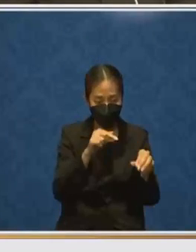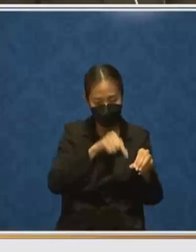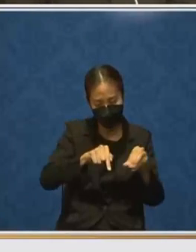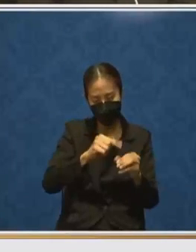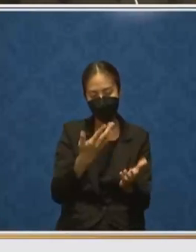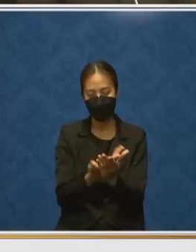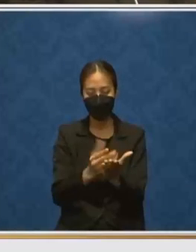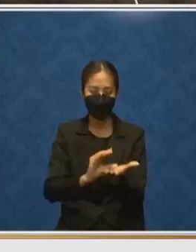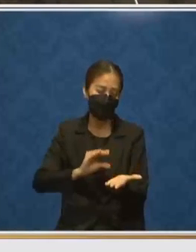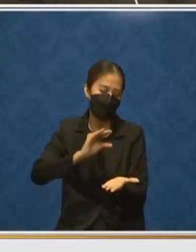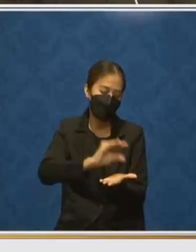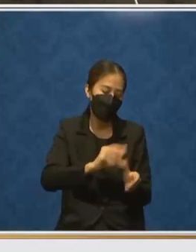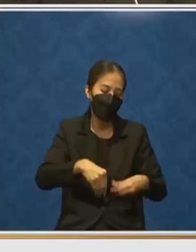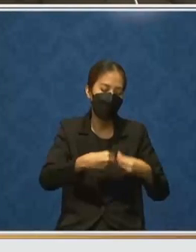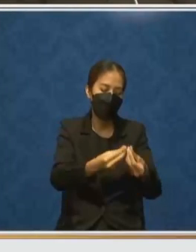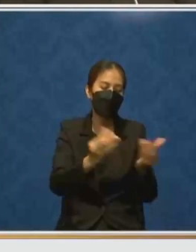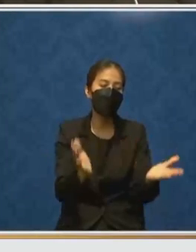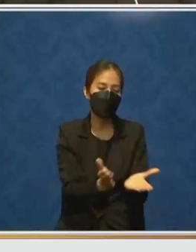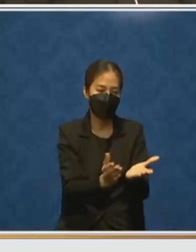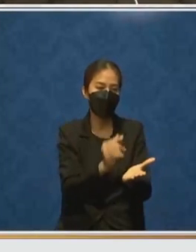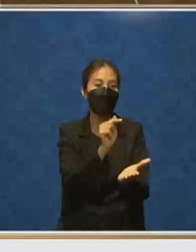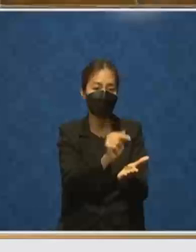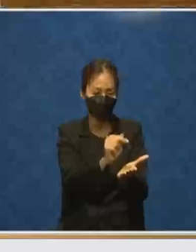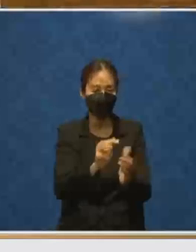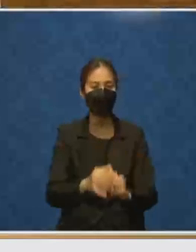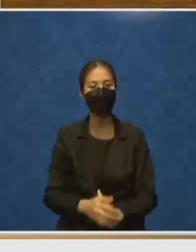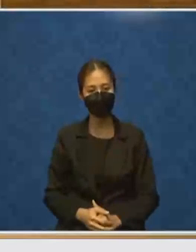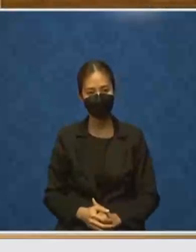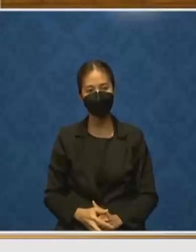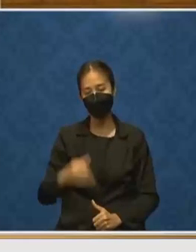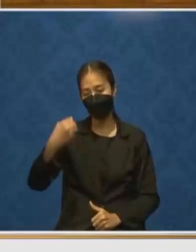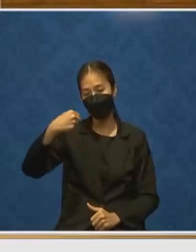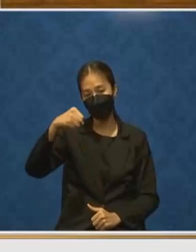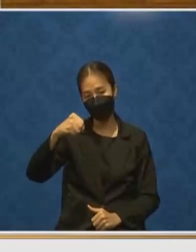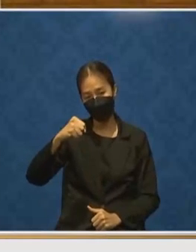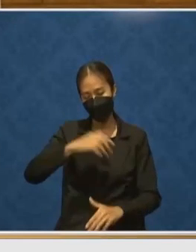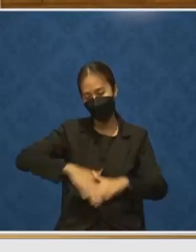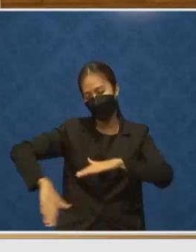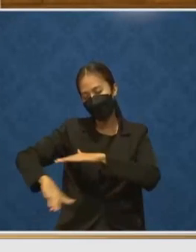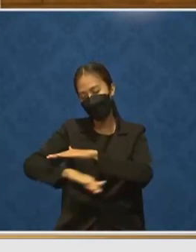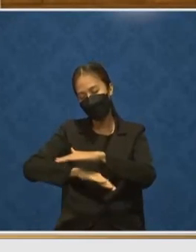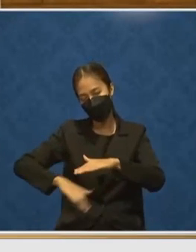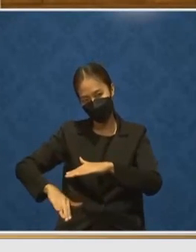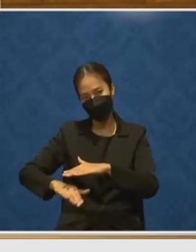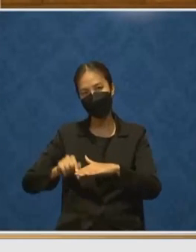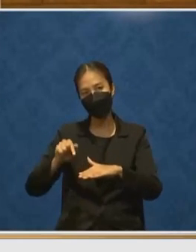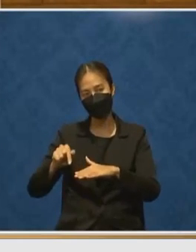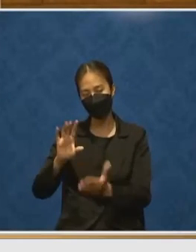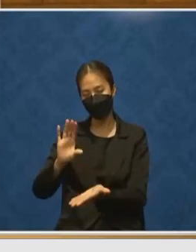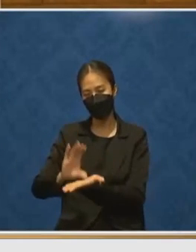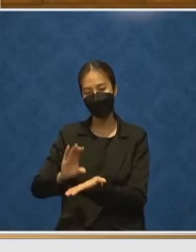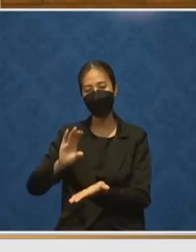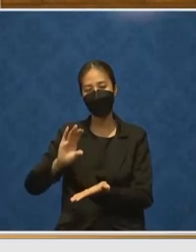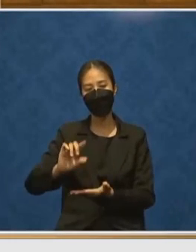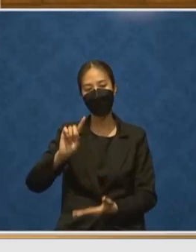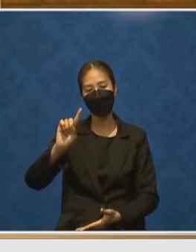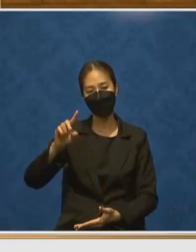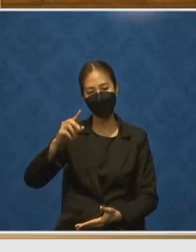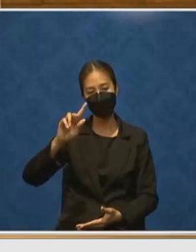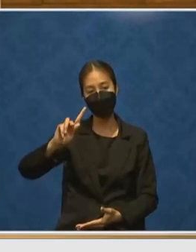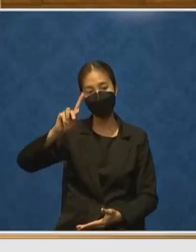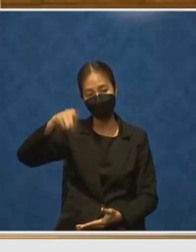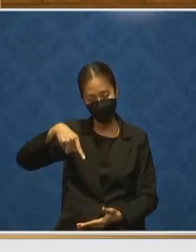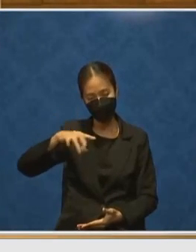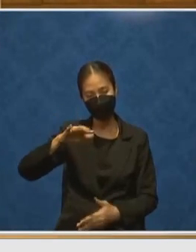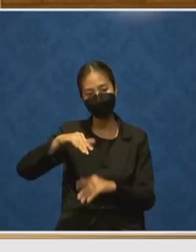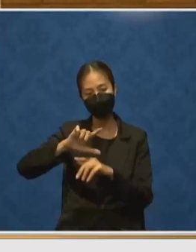พื่อที่อยู่อาศัย 10. การเป็นภารกิจพื้นฐานงบประมาณ 1,906.4 ล้านบาท